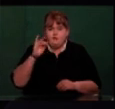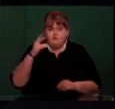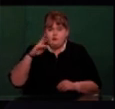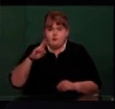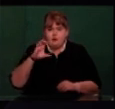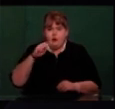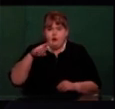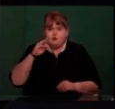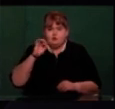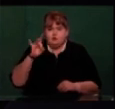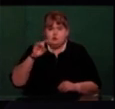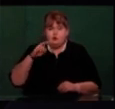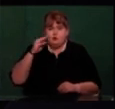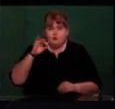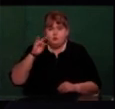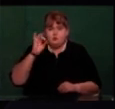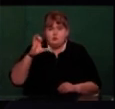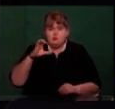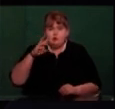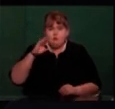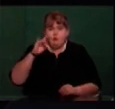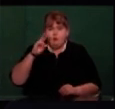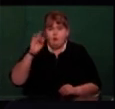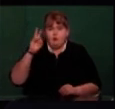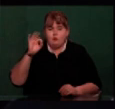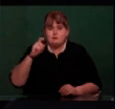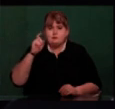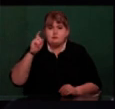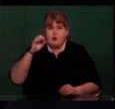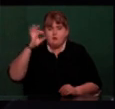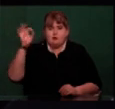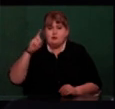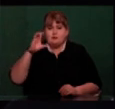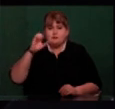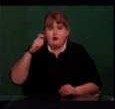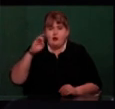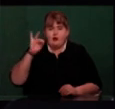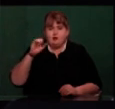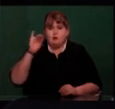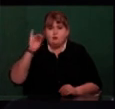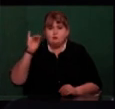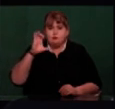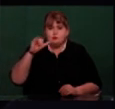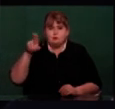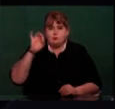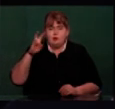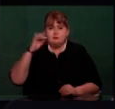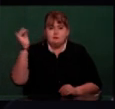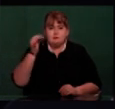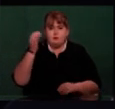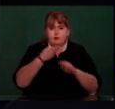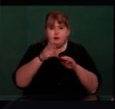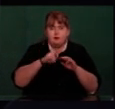Алжир, Тунис, Марокко, Западная Сахара и Южный Судан. История этих